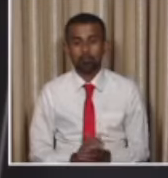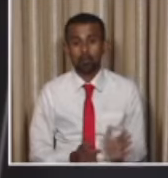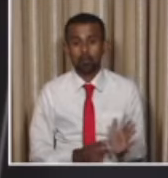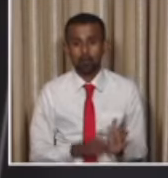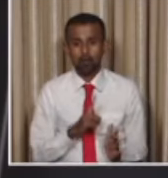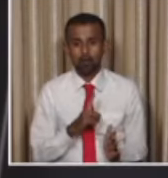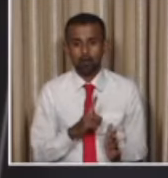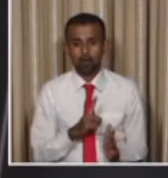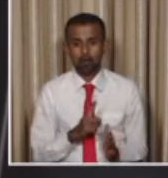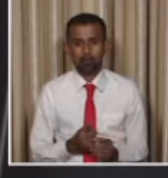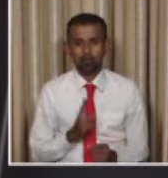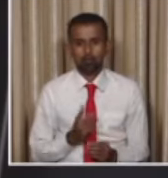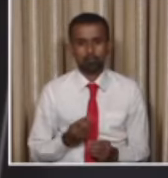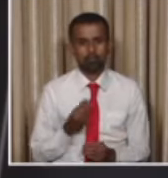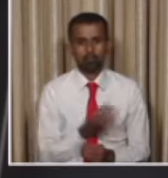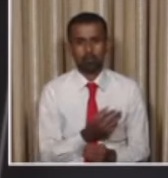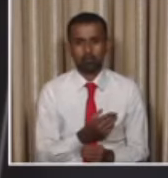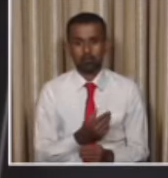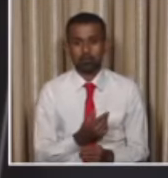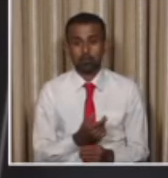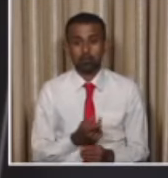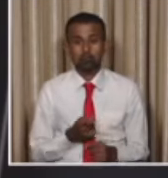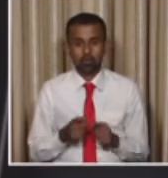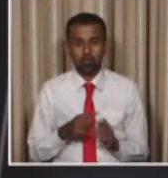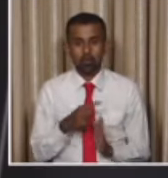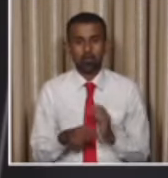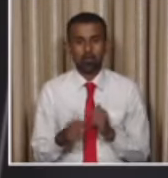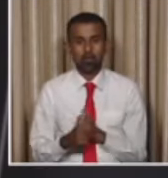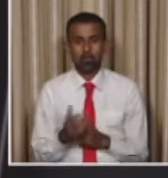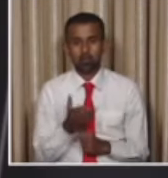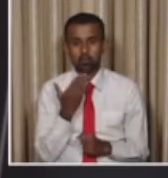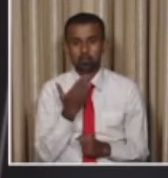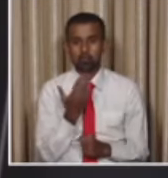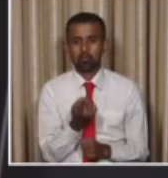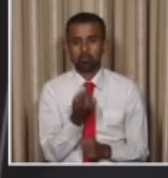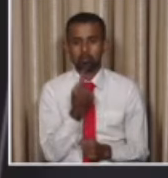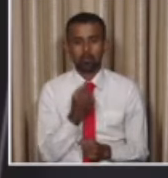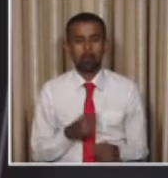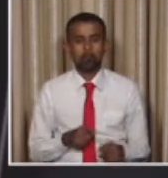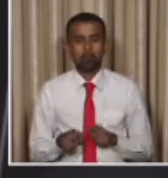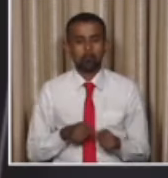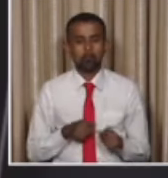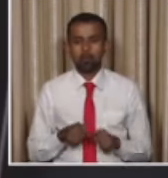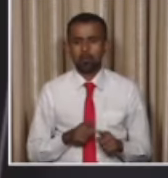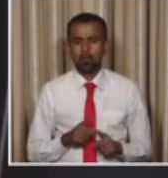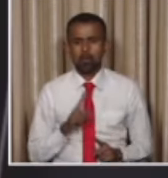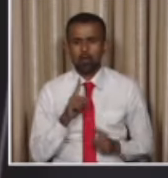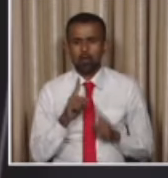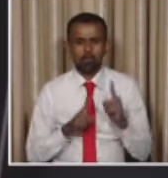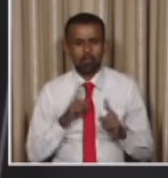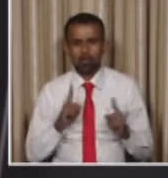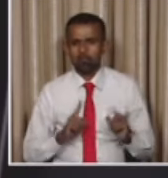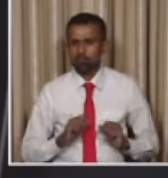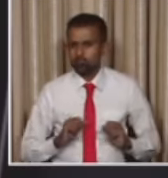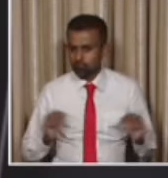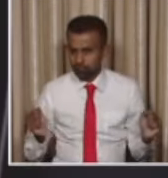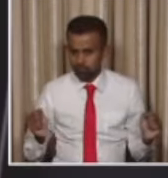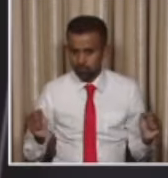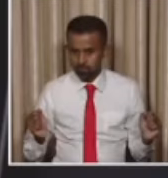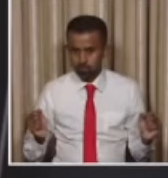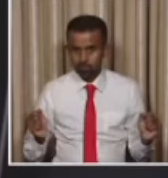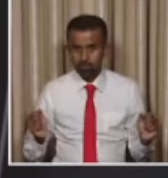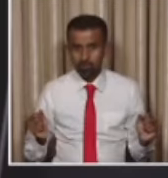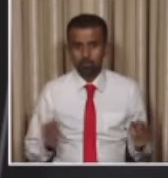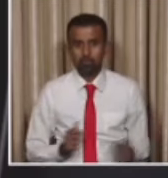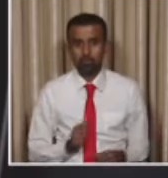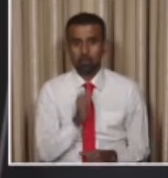ලක්ෂයකුයි මේකක් දීලා කියනවා මේ මෙහෙම ආදර්ශෙන් රටක් හදන්න පුළුවන් කියලා. මේ වගේ ඒවා අපි කතාවත් කරන්නේ නැත්තේ මොකද ඒක නෙමෙයි